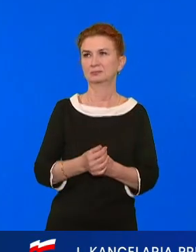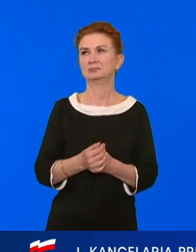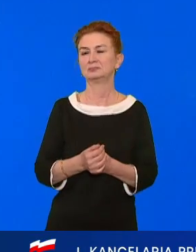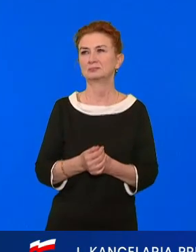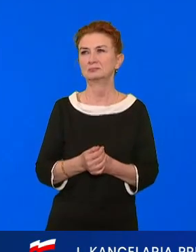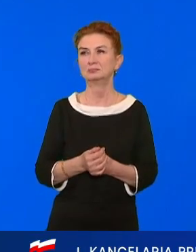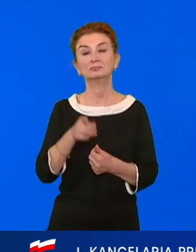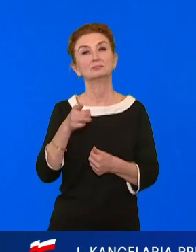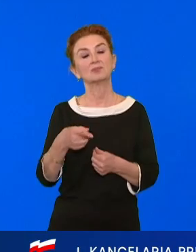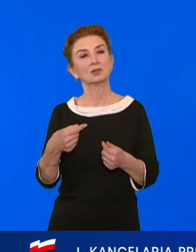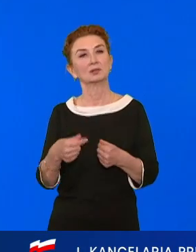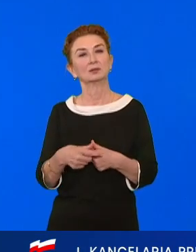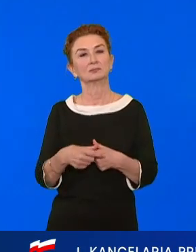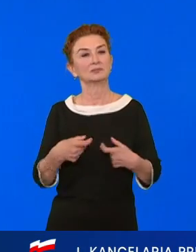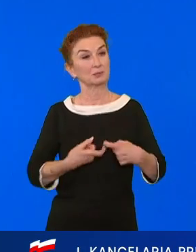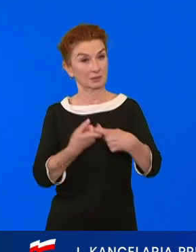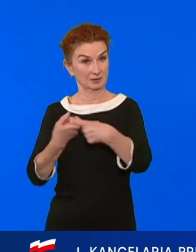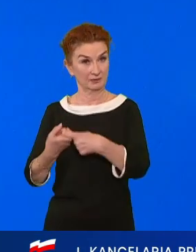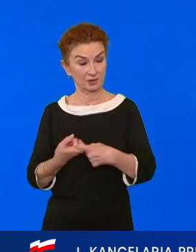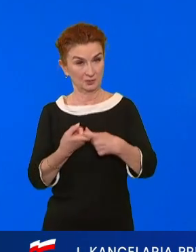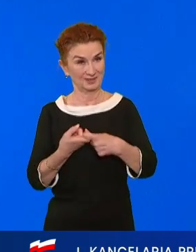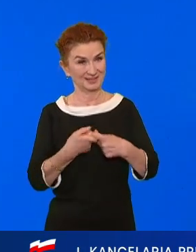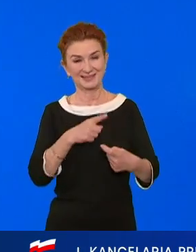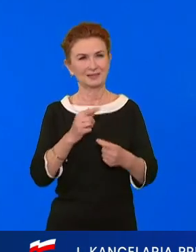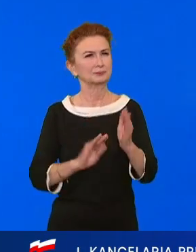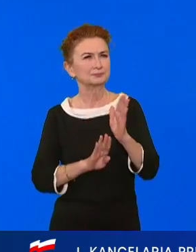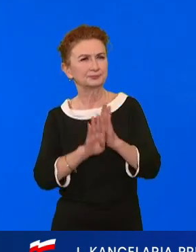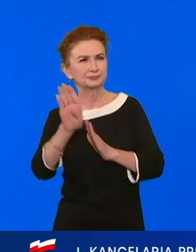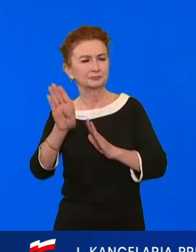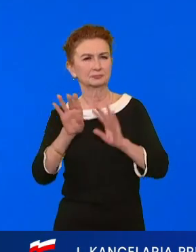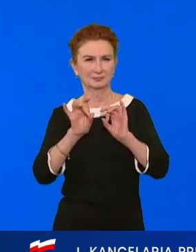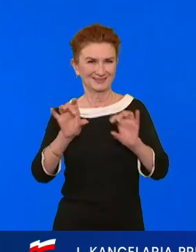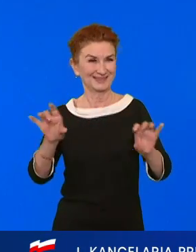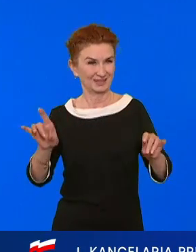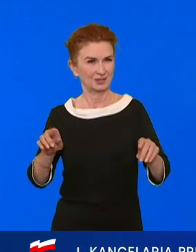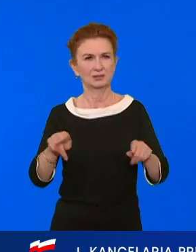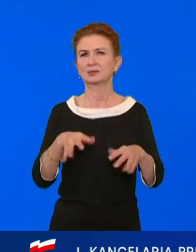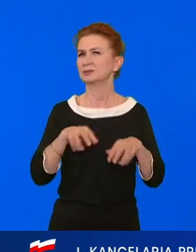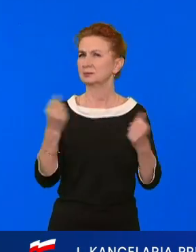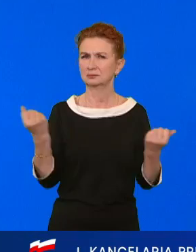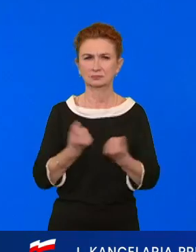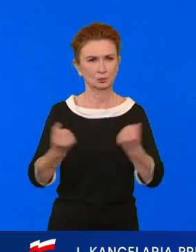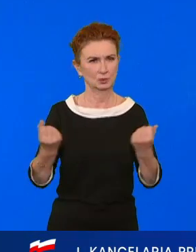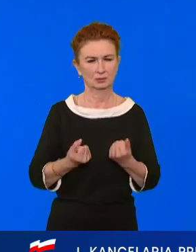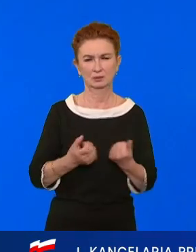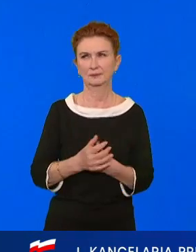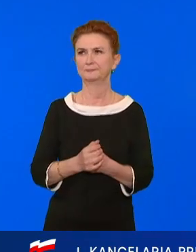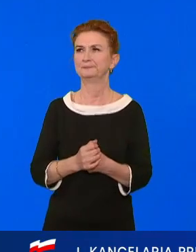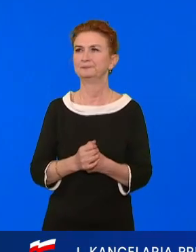jego zależności od wzrostu zakażenie jest oczywiście bardzo duża bardzo znacząca ale